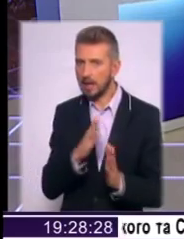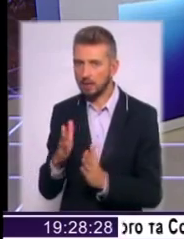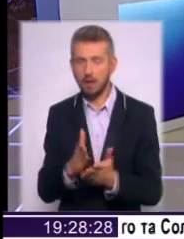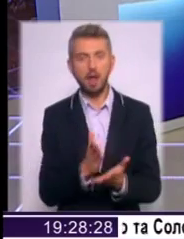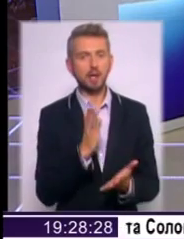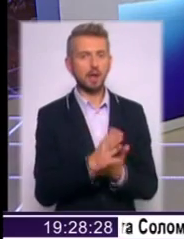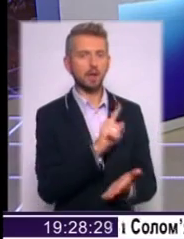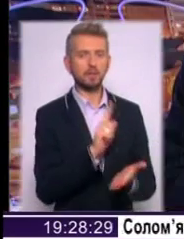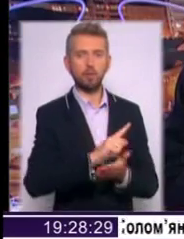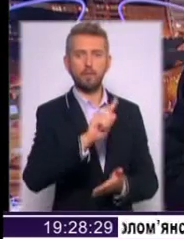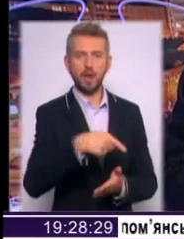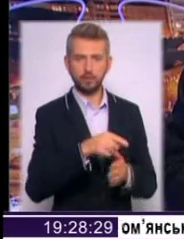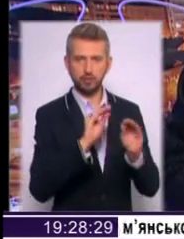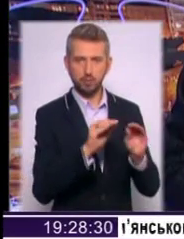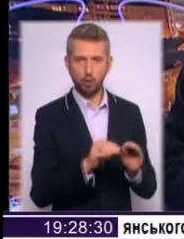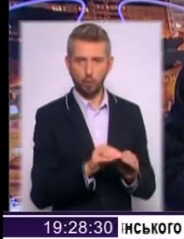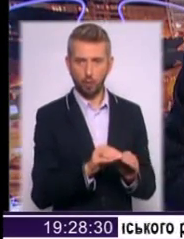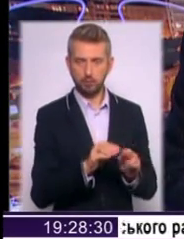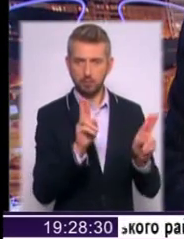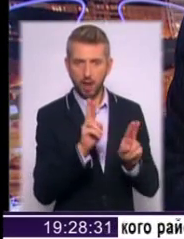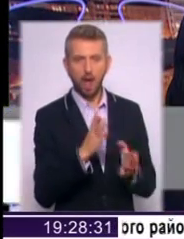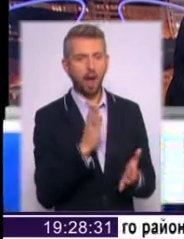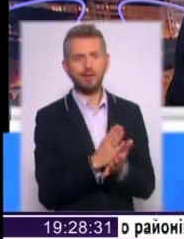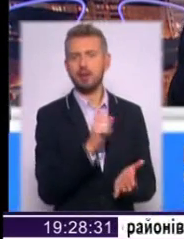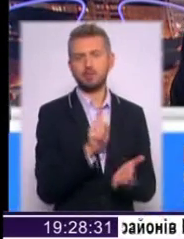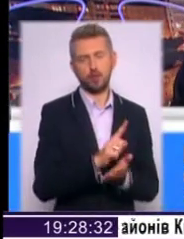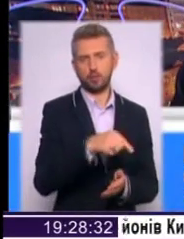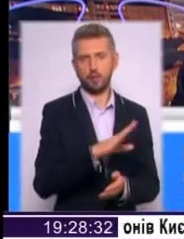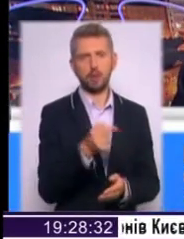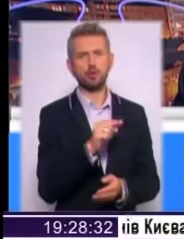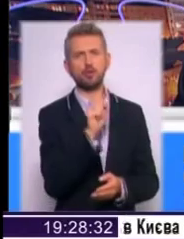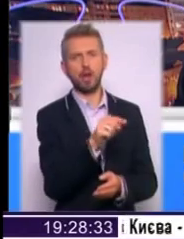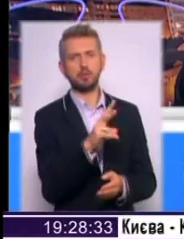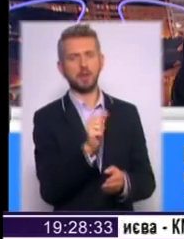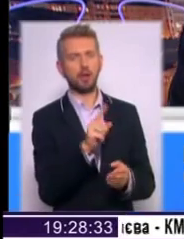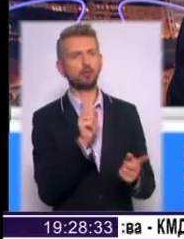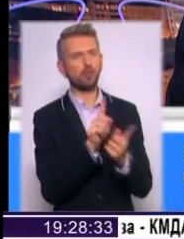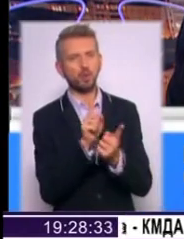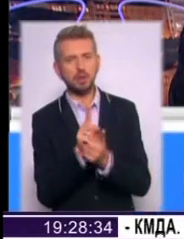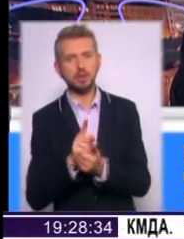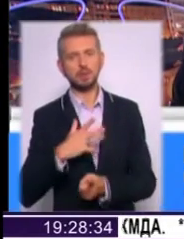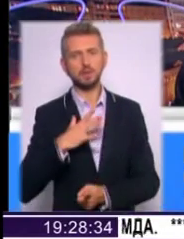зобов'язуючий так. Протокол, так. І є протокол незобов'язуючий. Угу, угу. То, що там на зустрічах доводиться певні